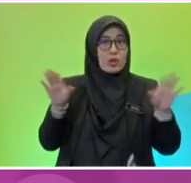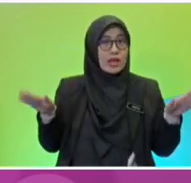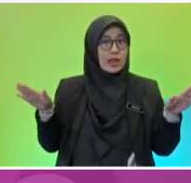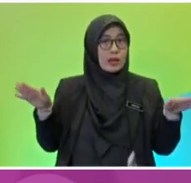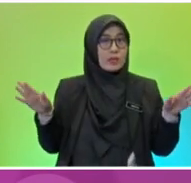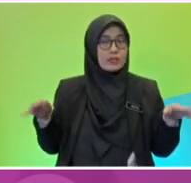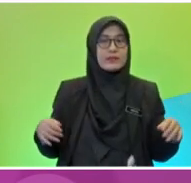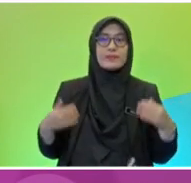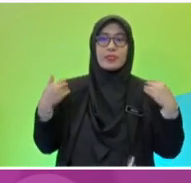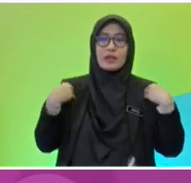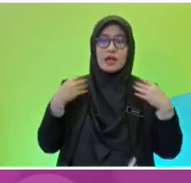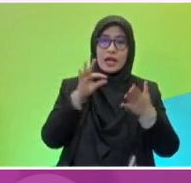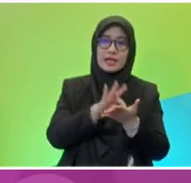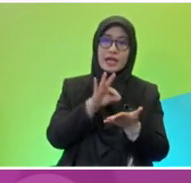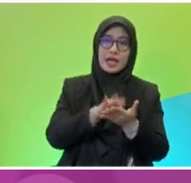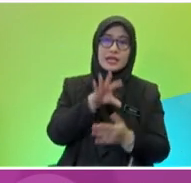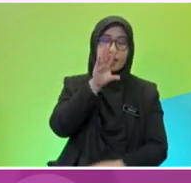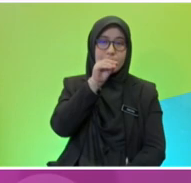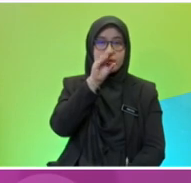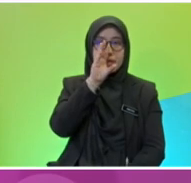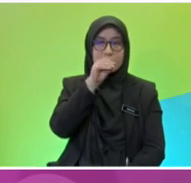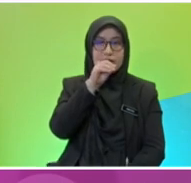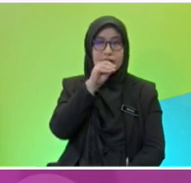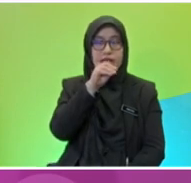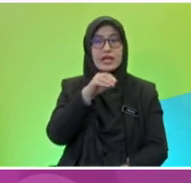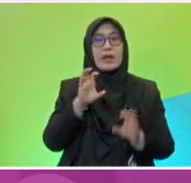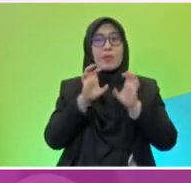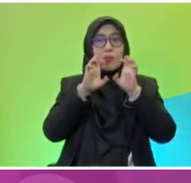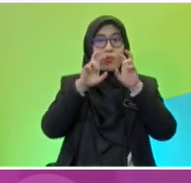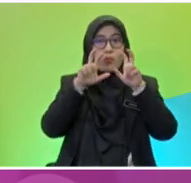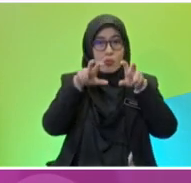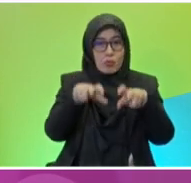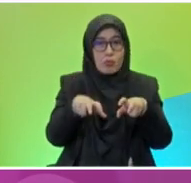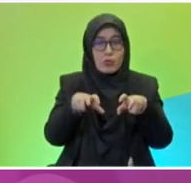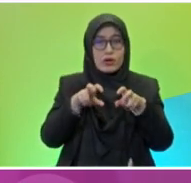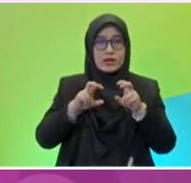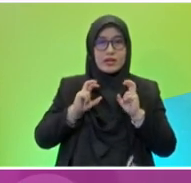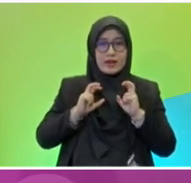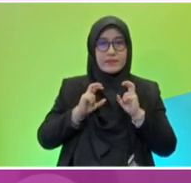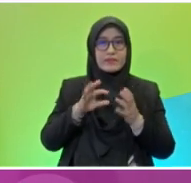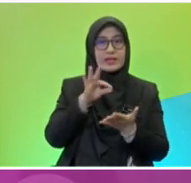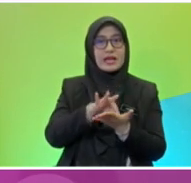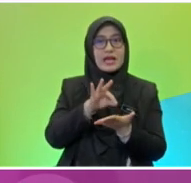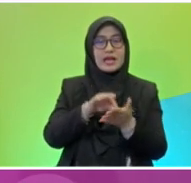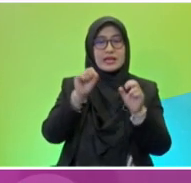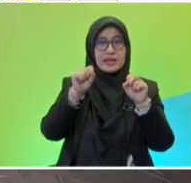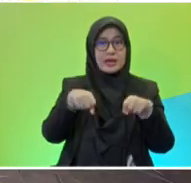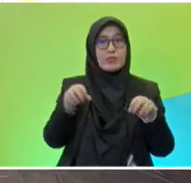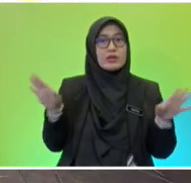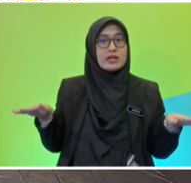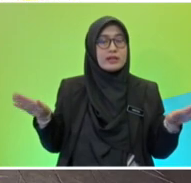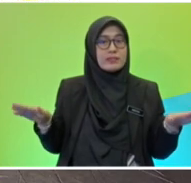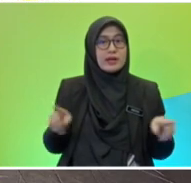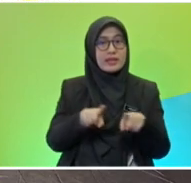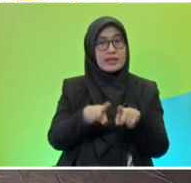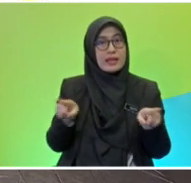ayam, ada itik, ada burung helang. Kalau kita tengok, ayam dia boleh terbang tapi dia cuma terbang rendah